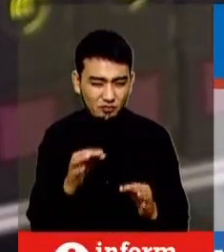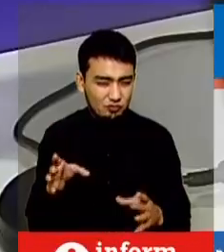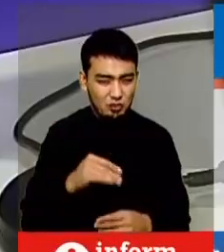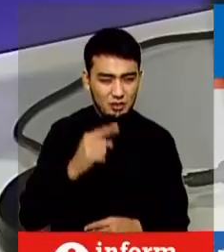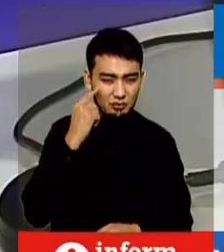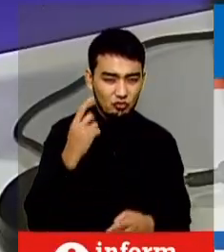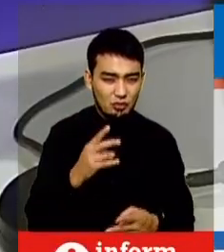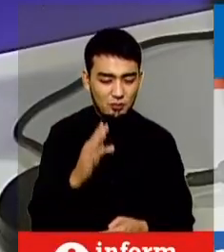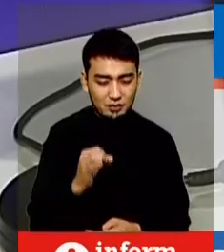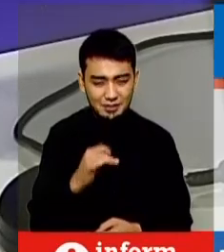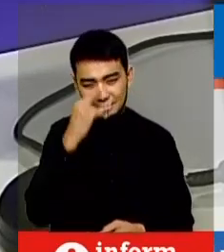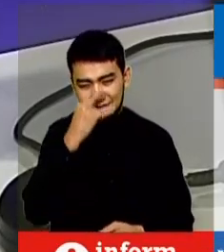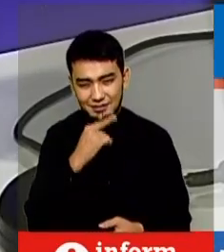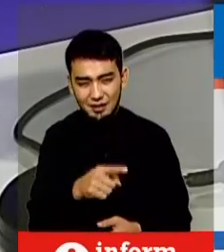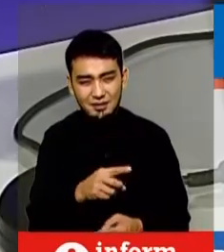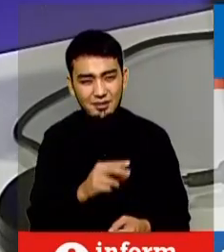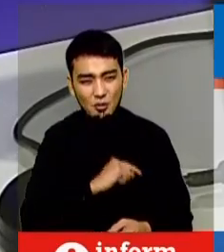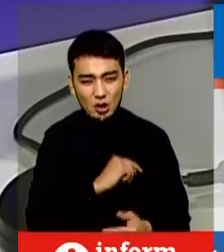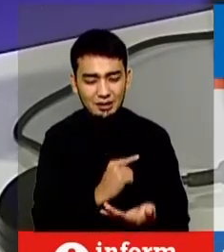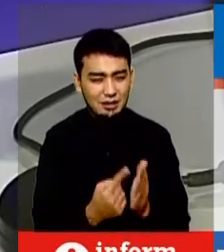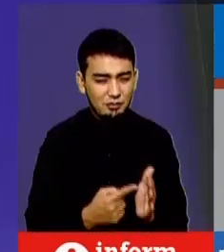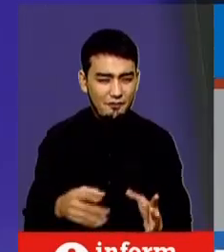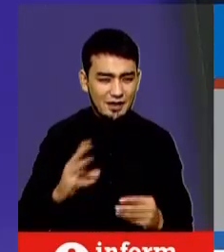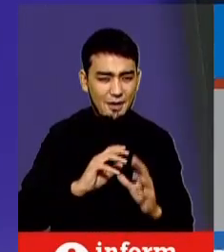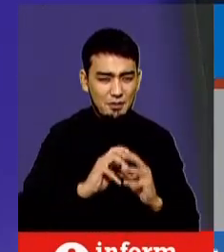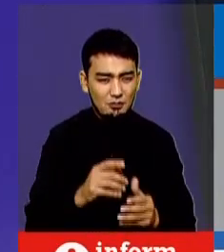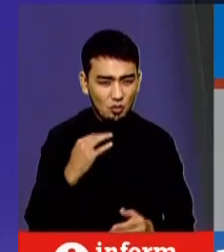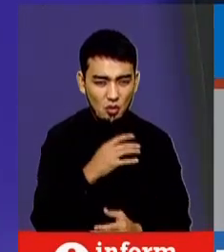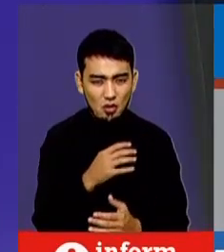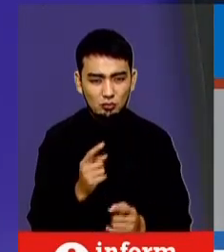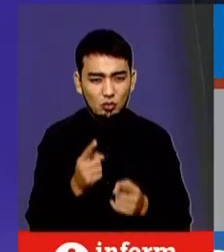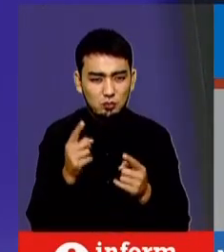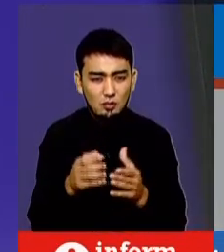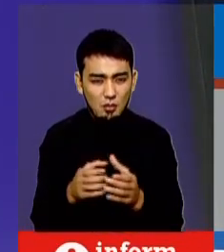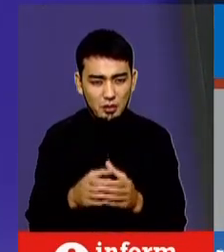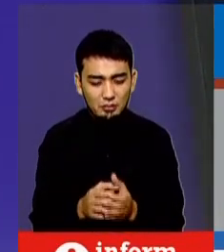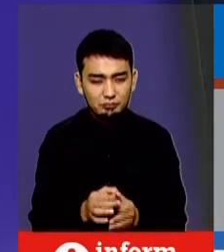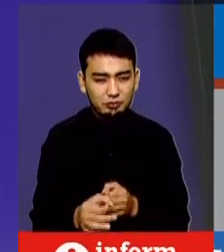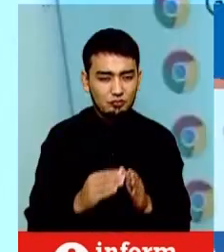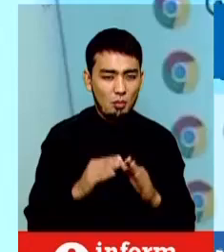специалисты востребованы по всему миру. Многие работают в крупных компаниях, в том числе удаленно.